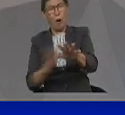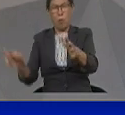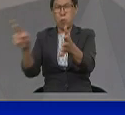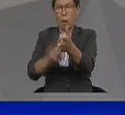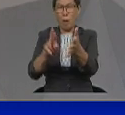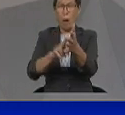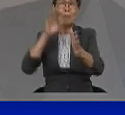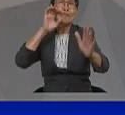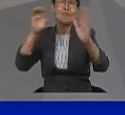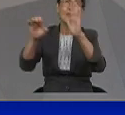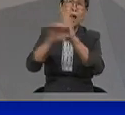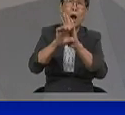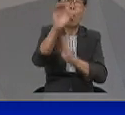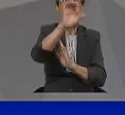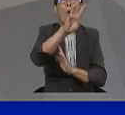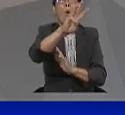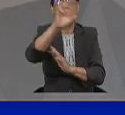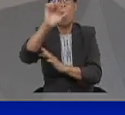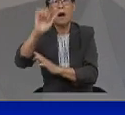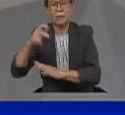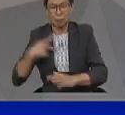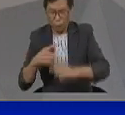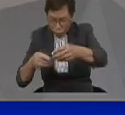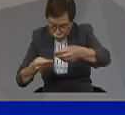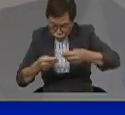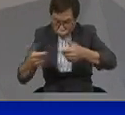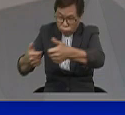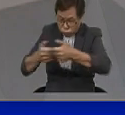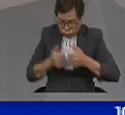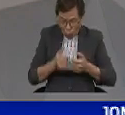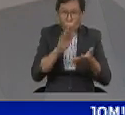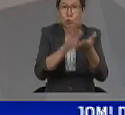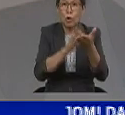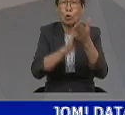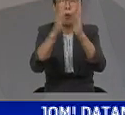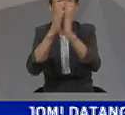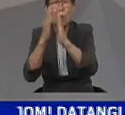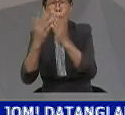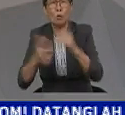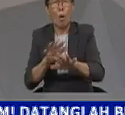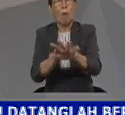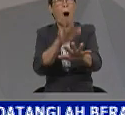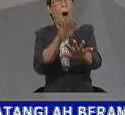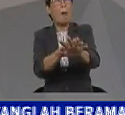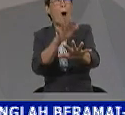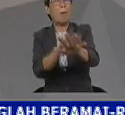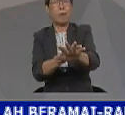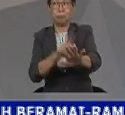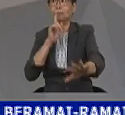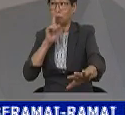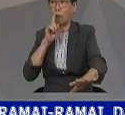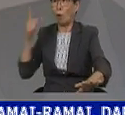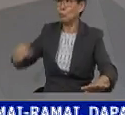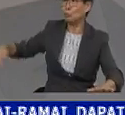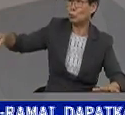dan juga gambar-gambar meski aplikasi WhatsApp yang kami terima di sekolah-sekolah khususnya di kawasan Banda sudah pun tersesat dengan remaja dipastikan